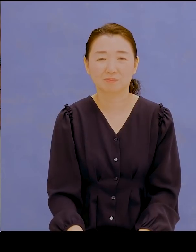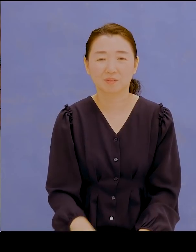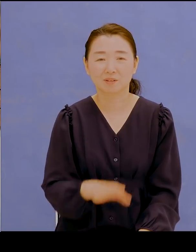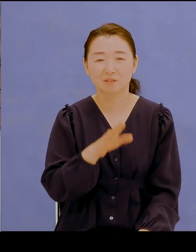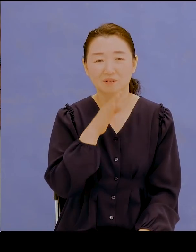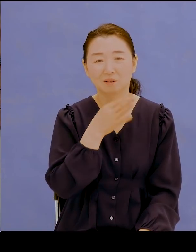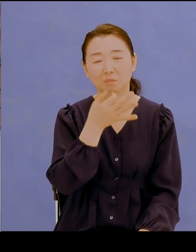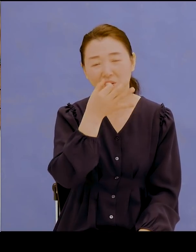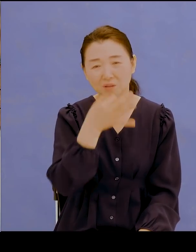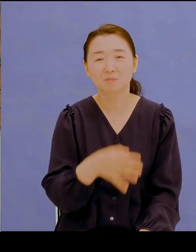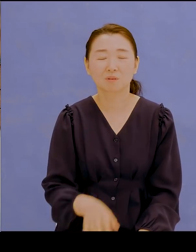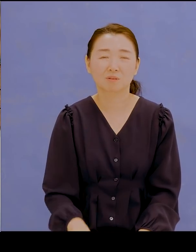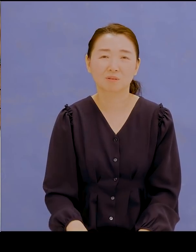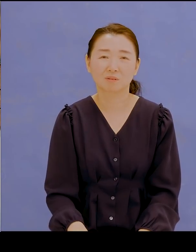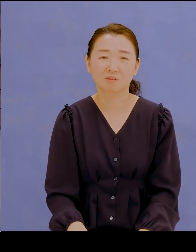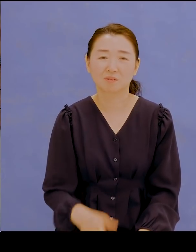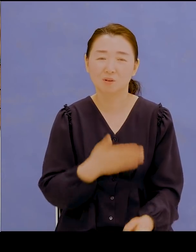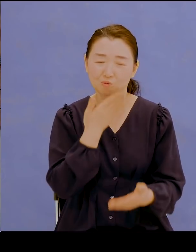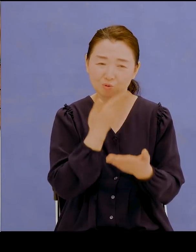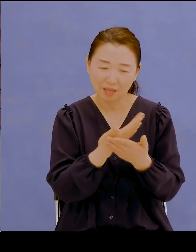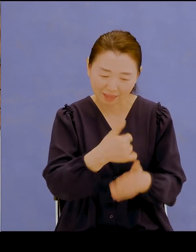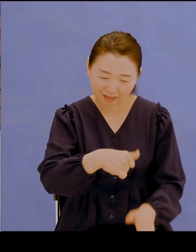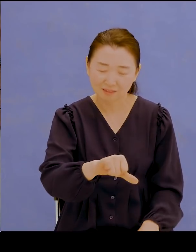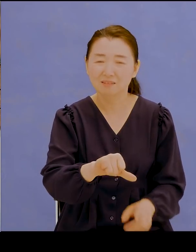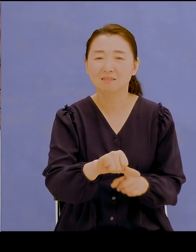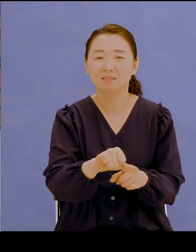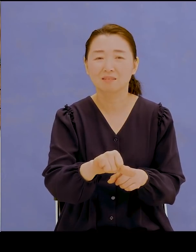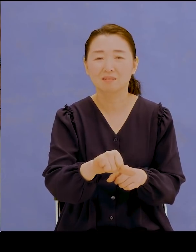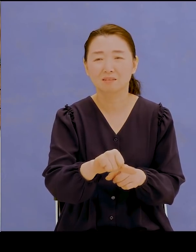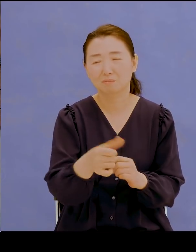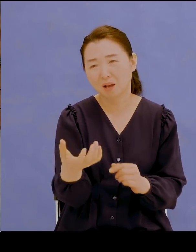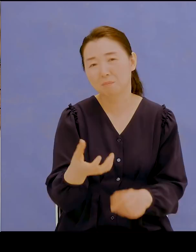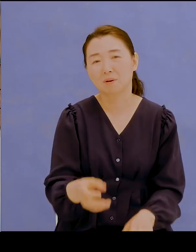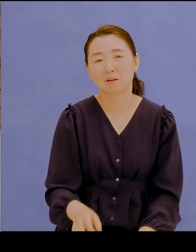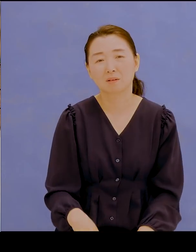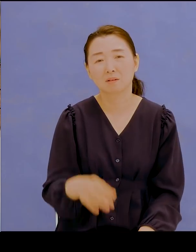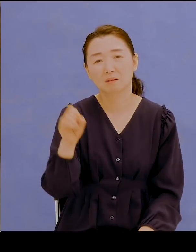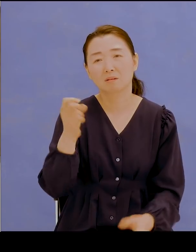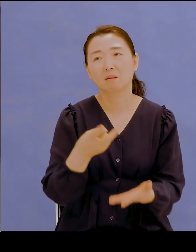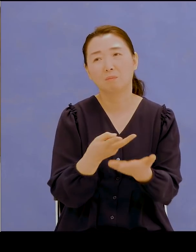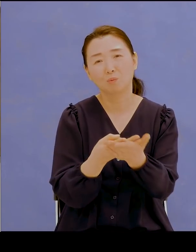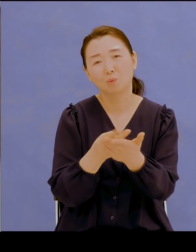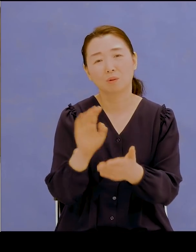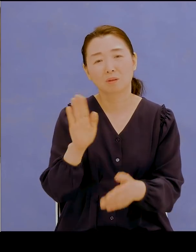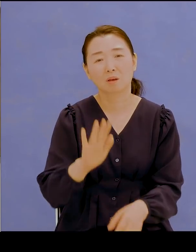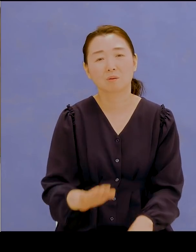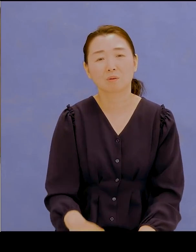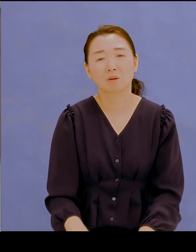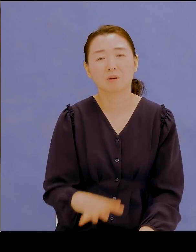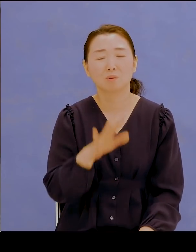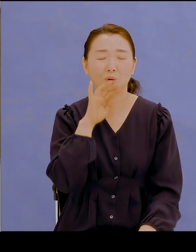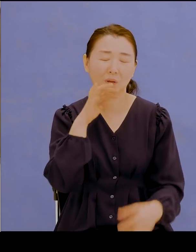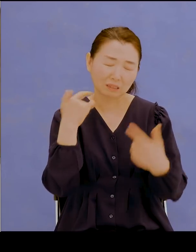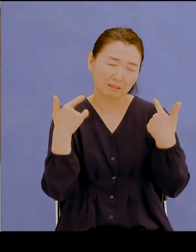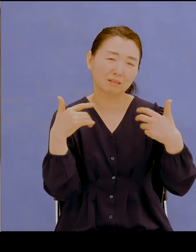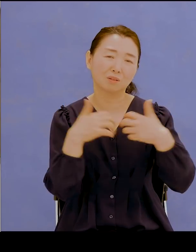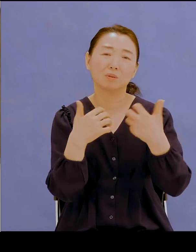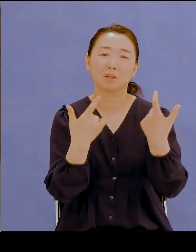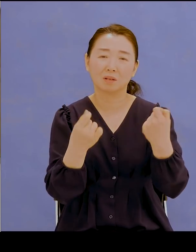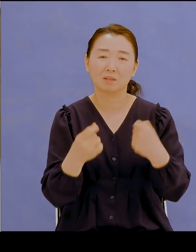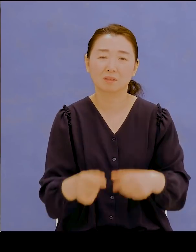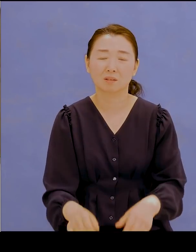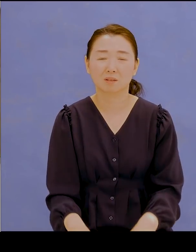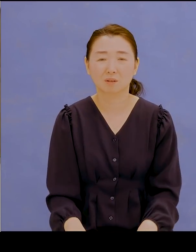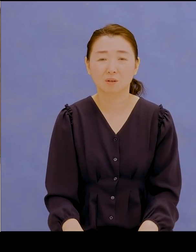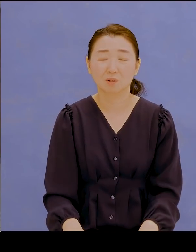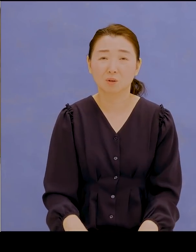너무 힘들잖아요. 그것도 제일 귀하게 얻은 아들. 아들인데 네. 그 아들이 그냥 가만히 누워 있는 게 아니라 예, 예. 너무 전쟁인 거예요. 근데 네, 저희는 네. 다